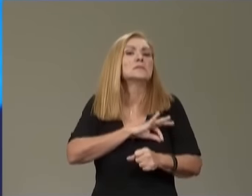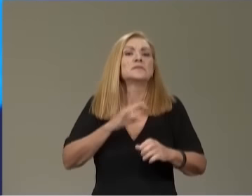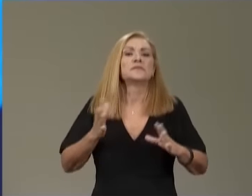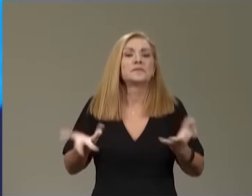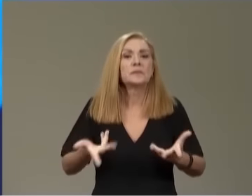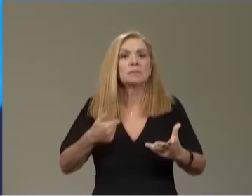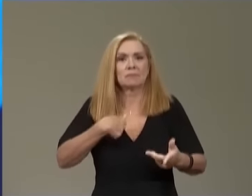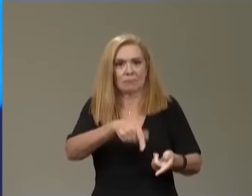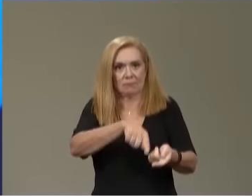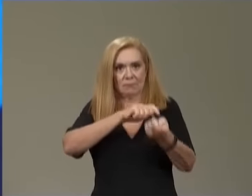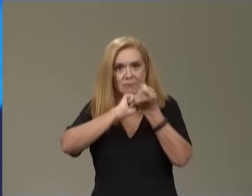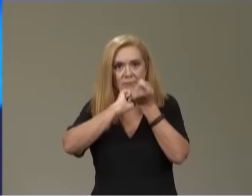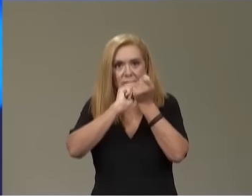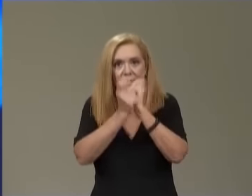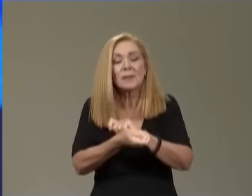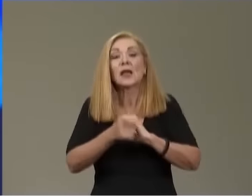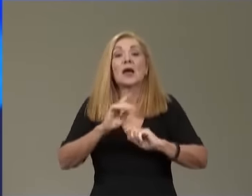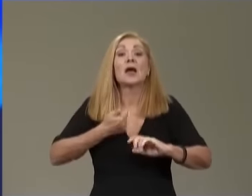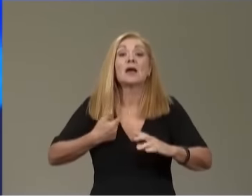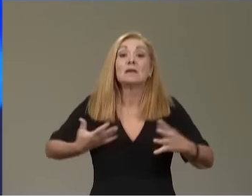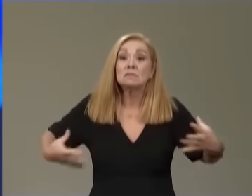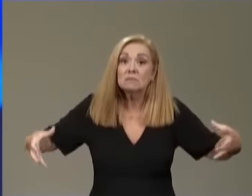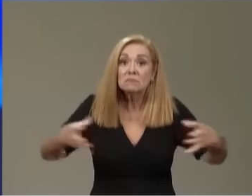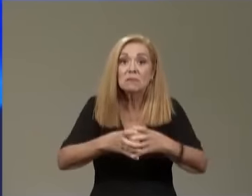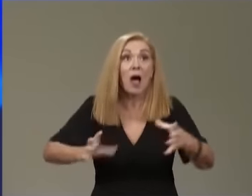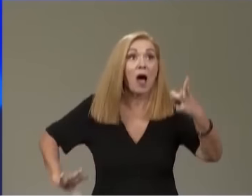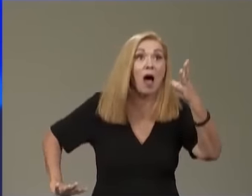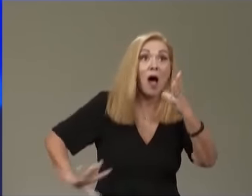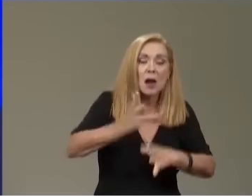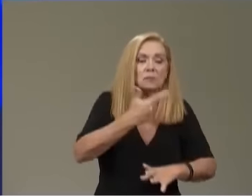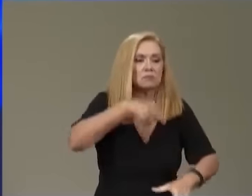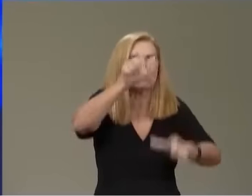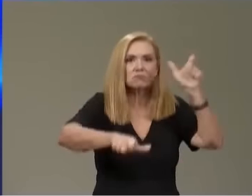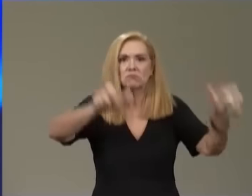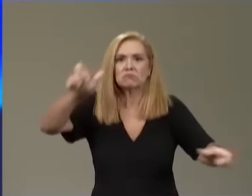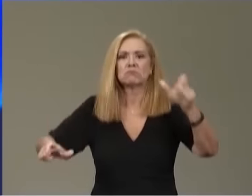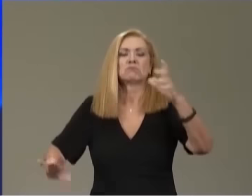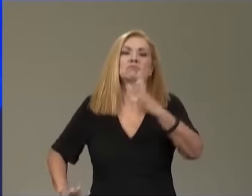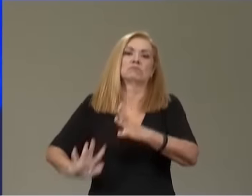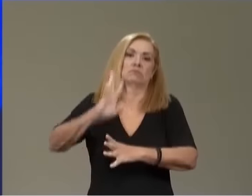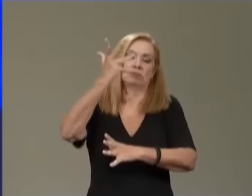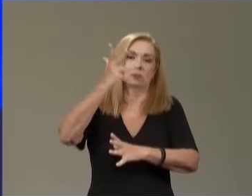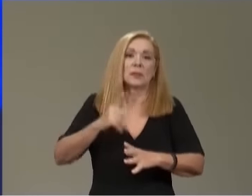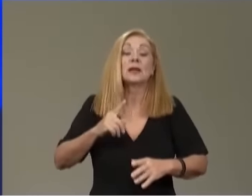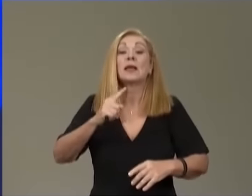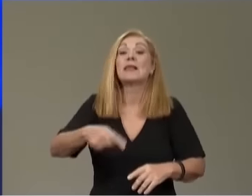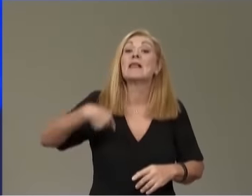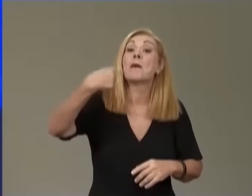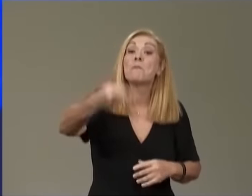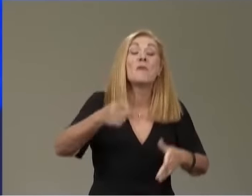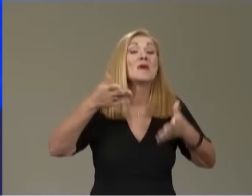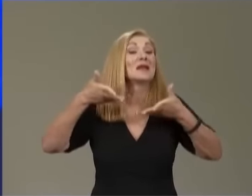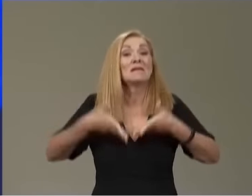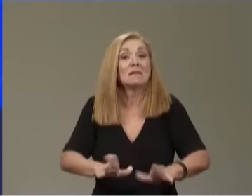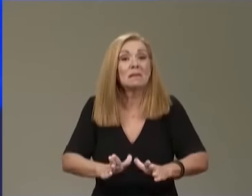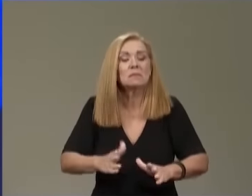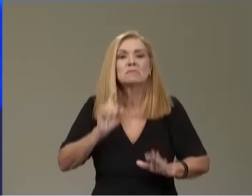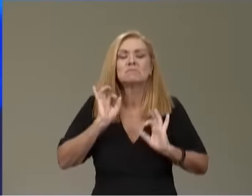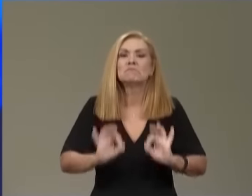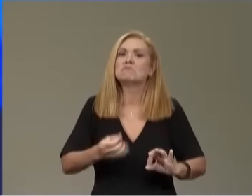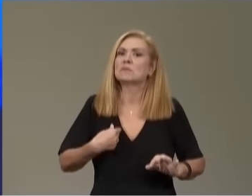θα μετατρέπει τη συλλογική ανάπτυξη σε ατομική προκοπή. Με την επόμενη γενιά να